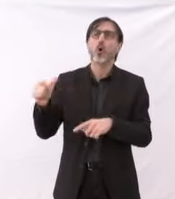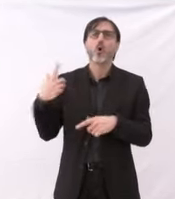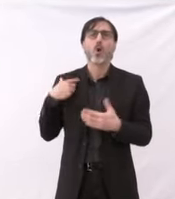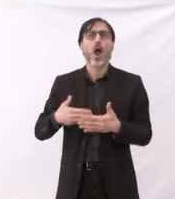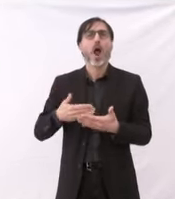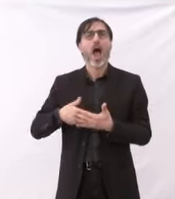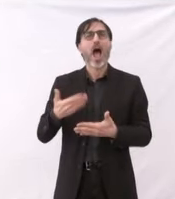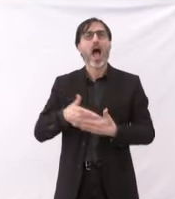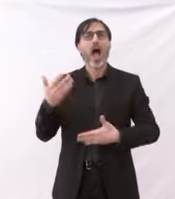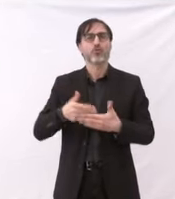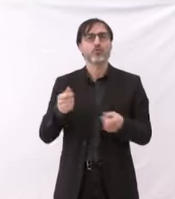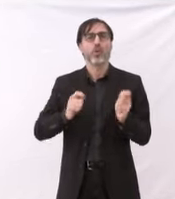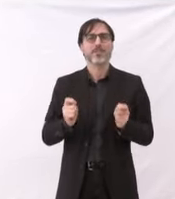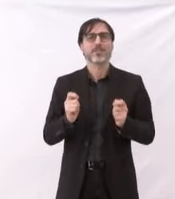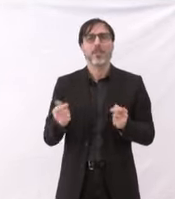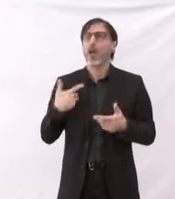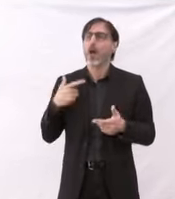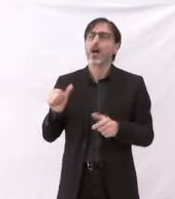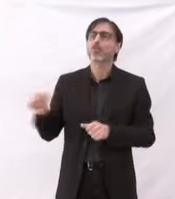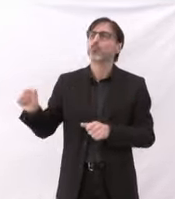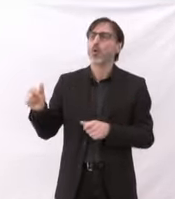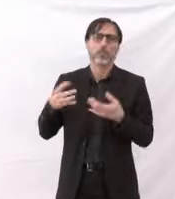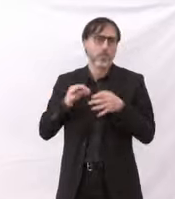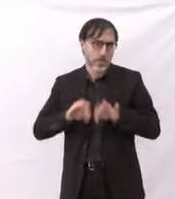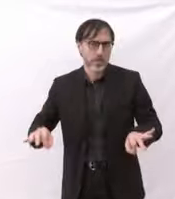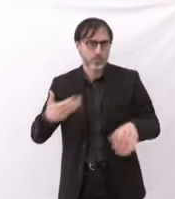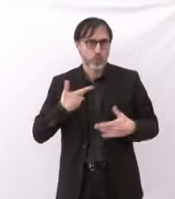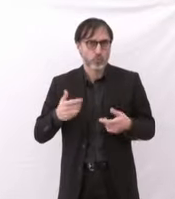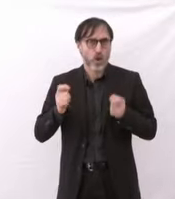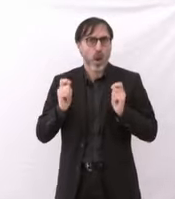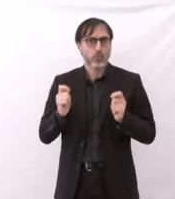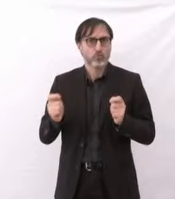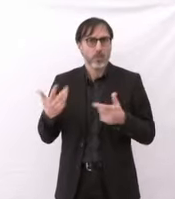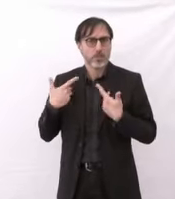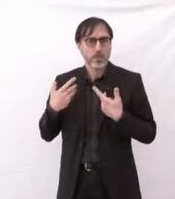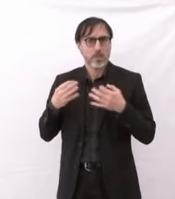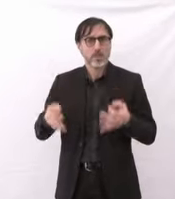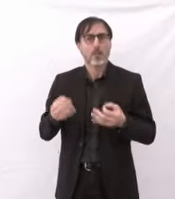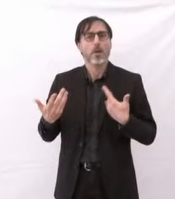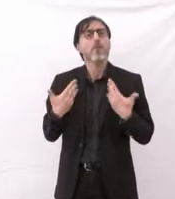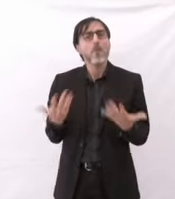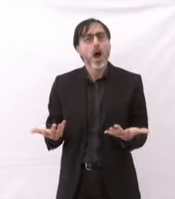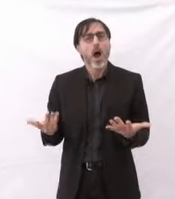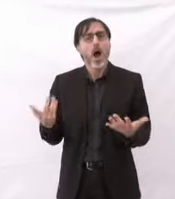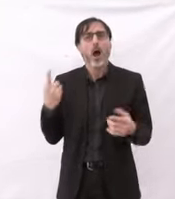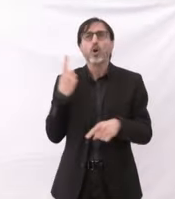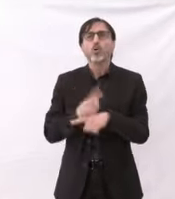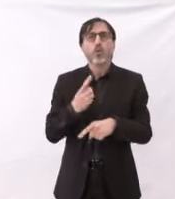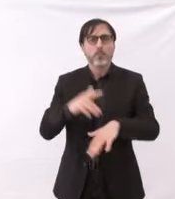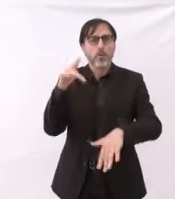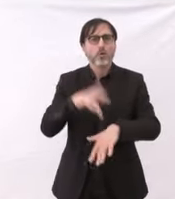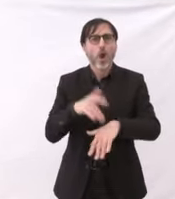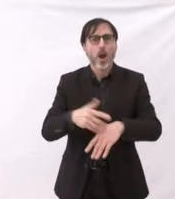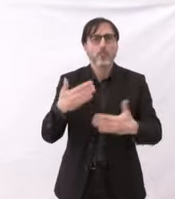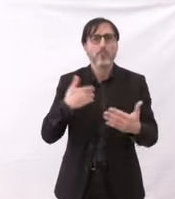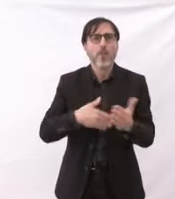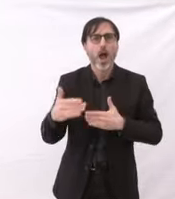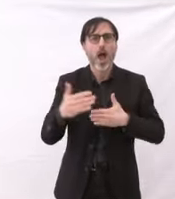qualche agenzia, con rispetto per chi lavora nelle agenzie, ma bisogna andare a toccare con